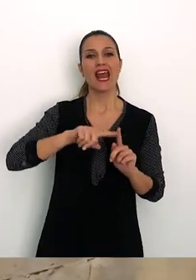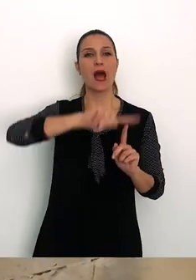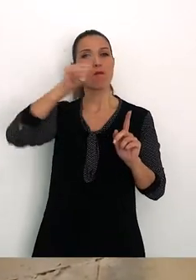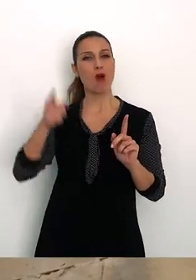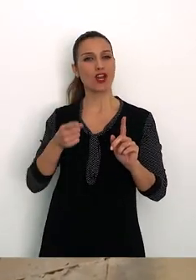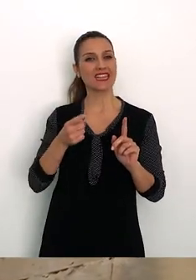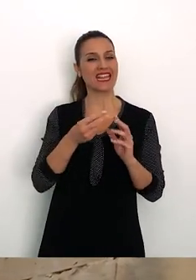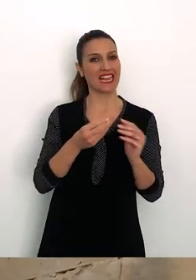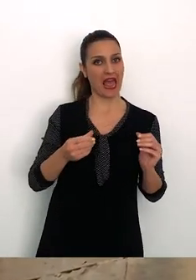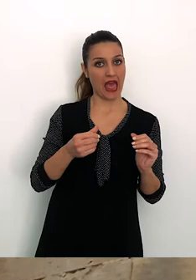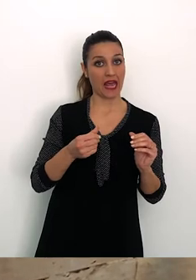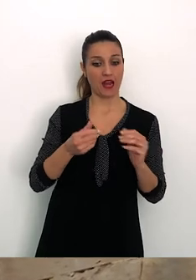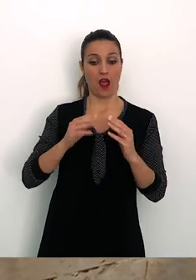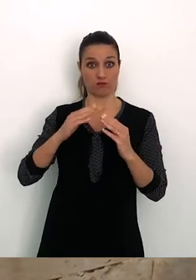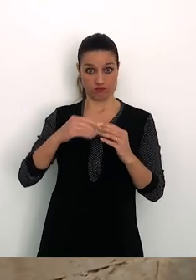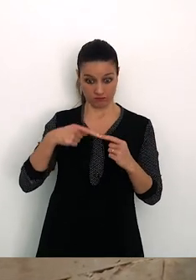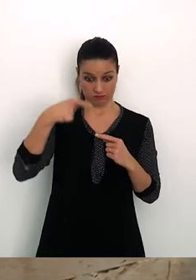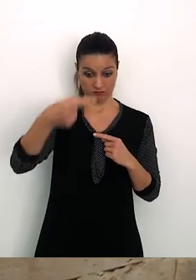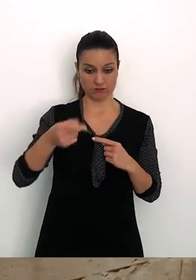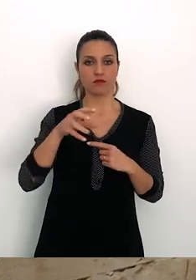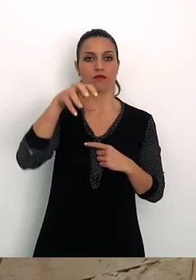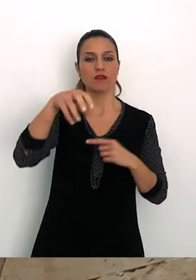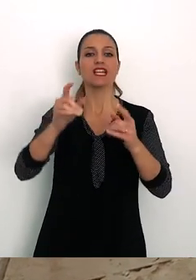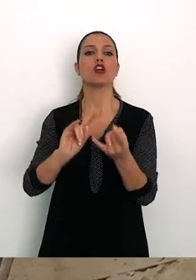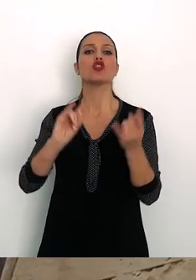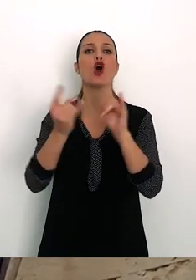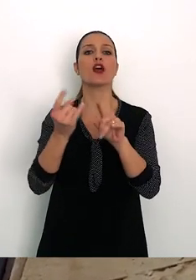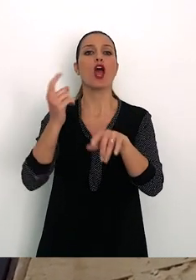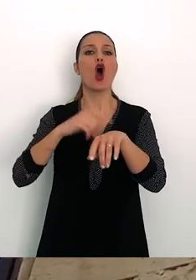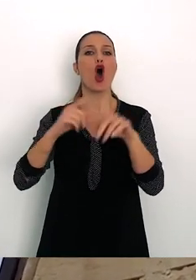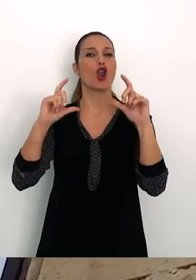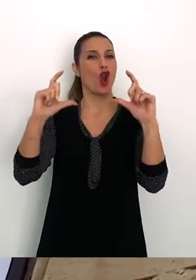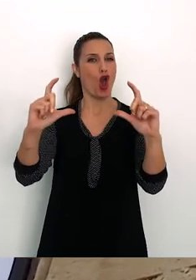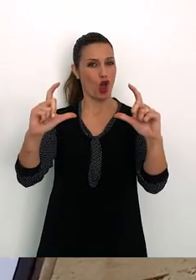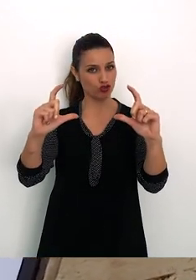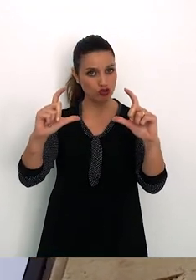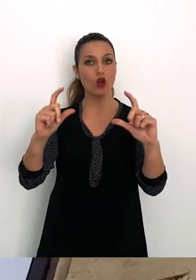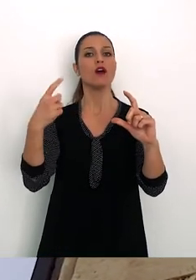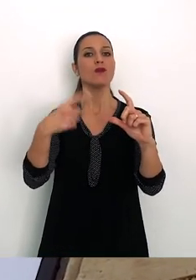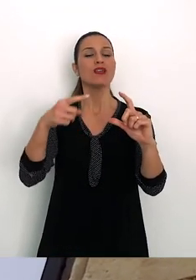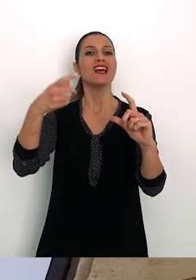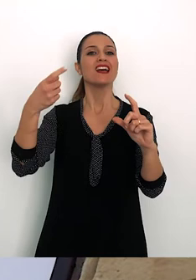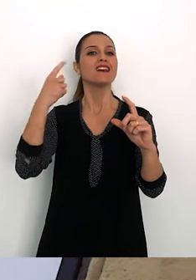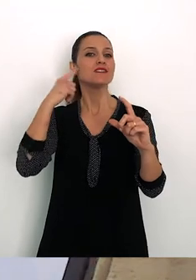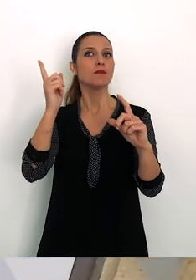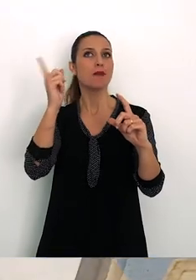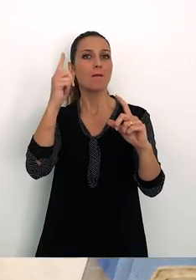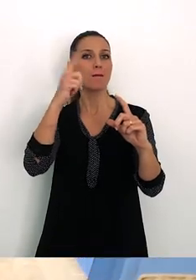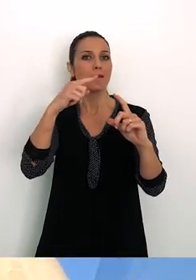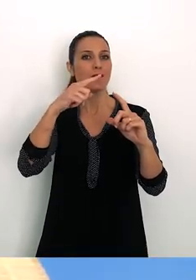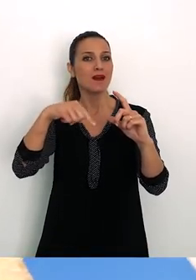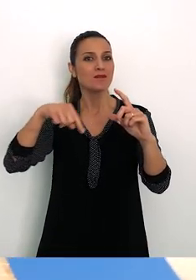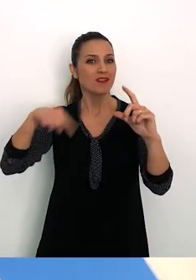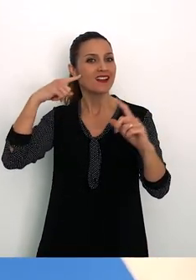è presente la torre dell'orologio, che segna le ore e le ricorda ai cittadini di Racale con i rintocchi delle campane.